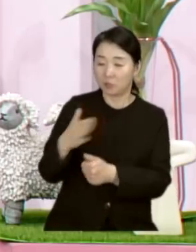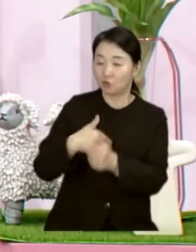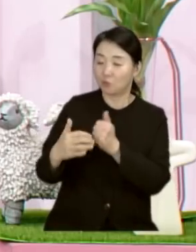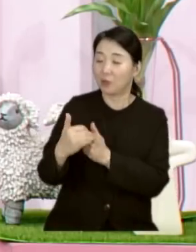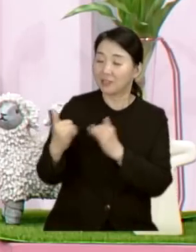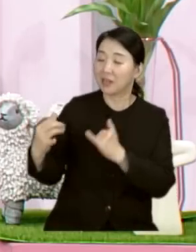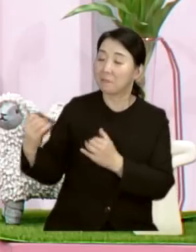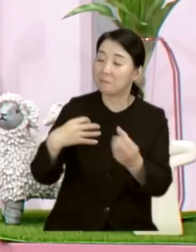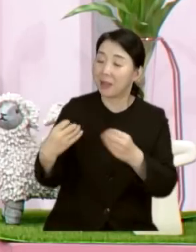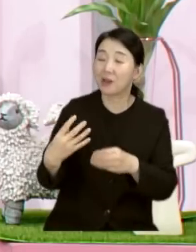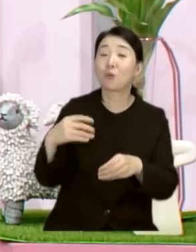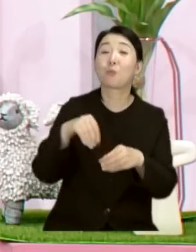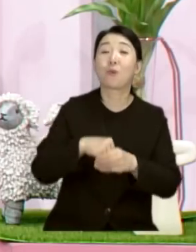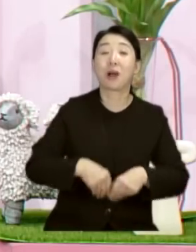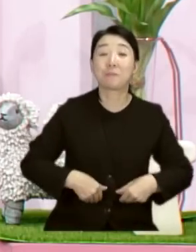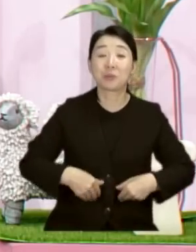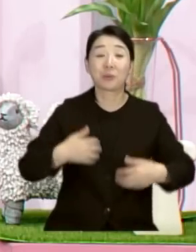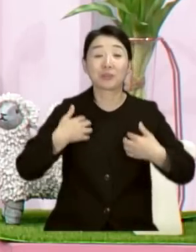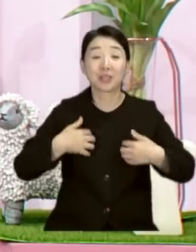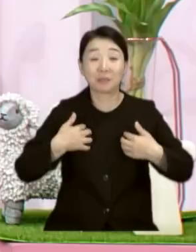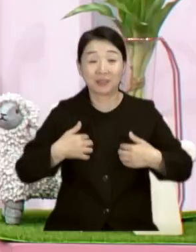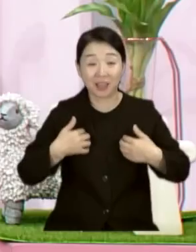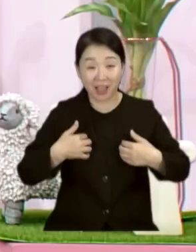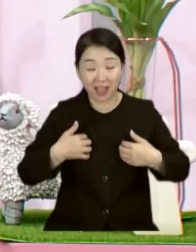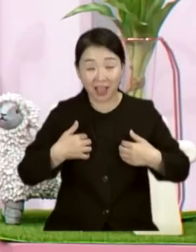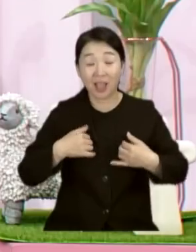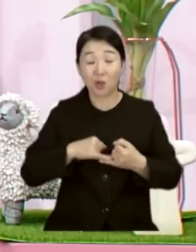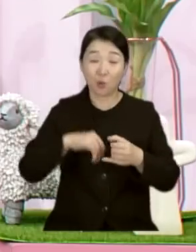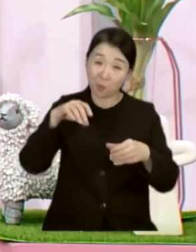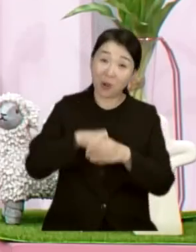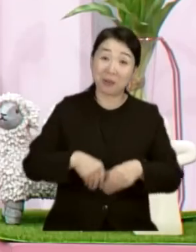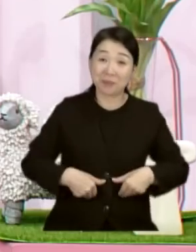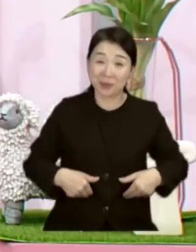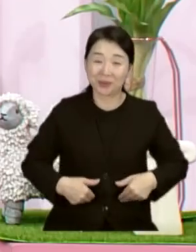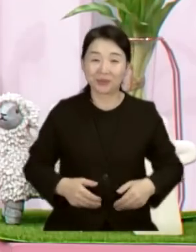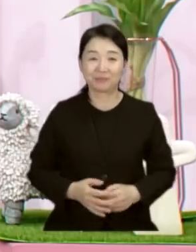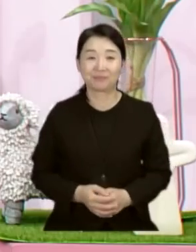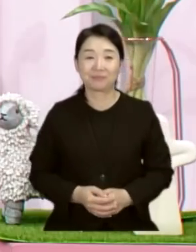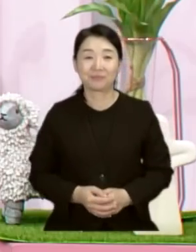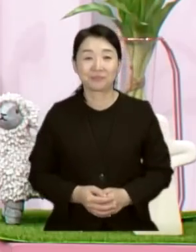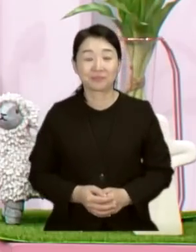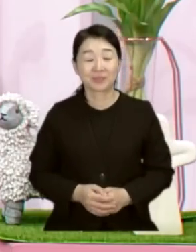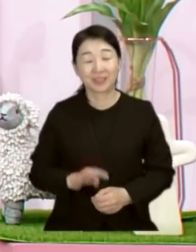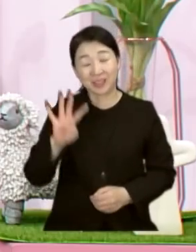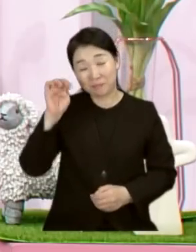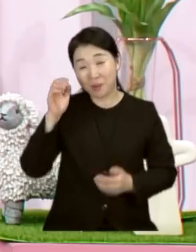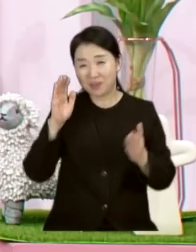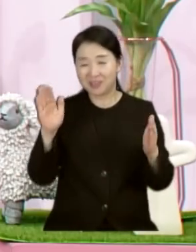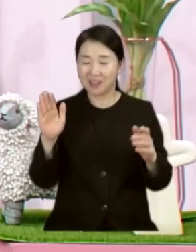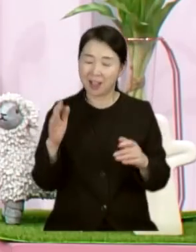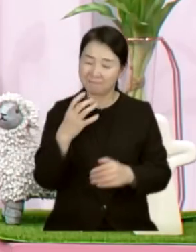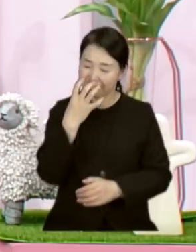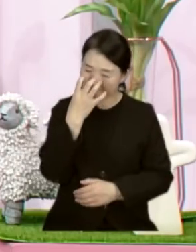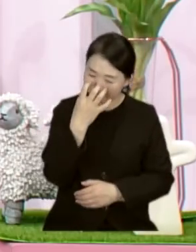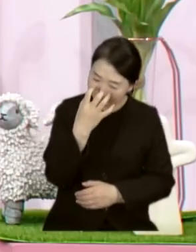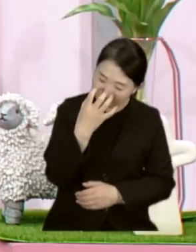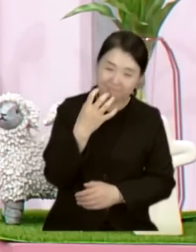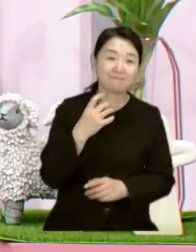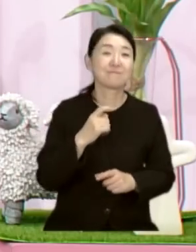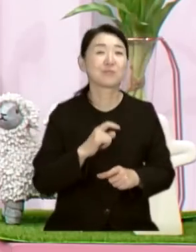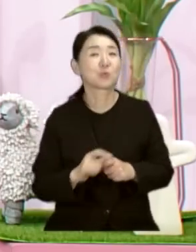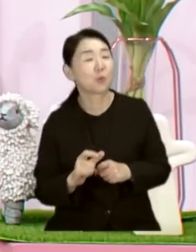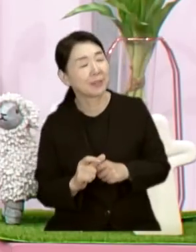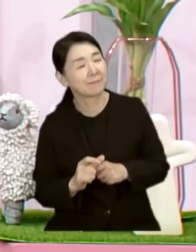프리롱을 뺄 수가 없다. 너무 재밌으니 꼭 데려가야 한다. 그래서 한 며칠 동안 좀 많이 우울하고 고민도